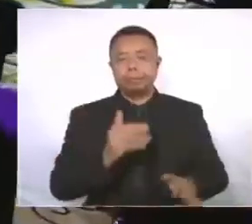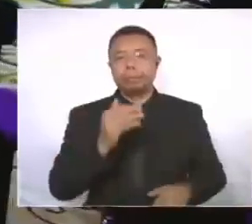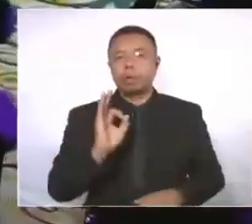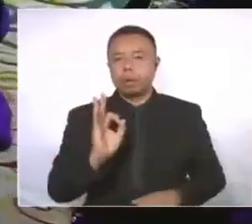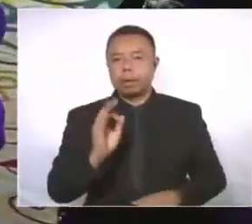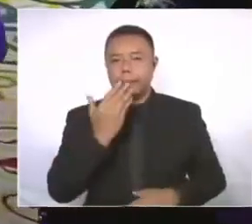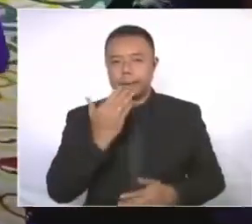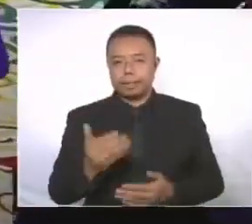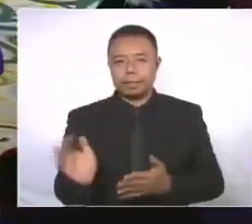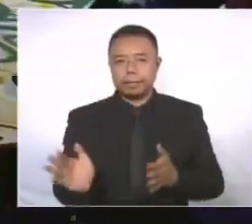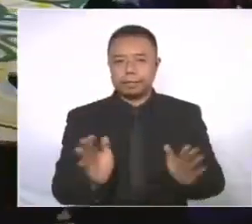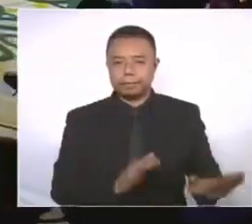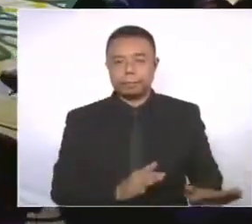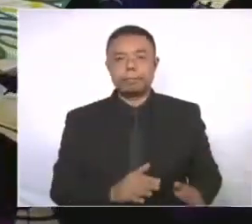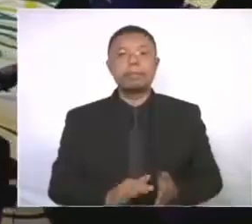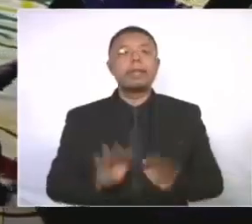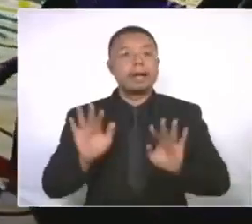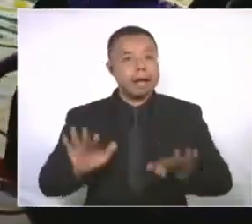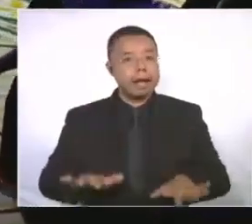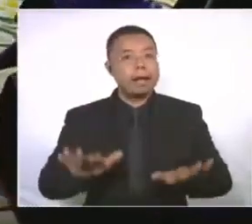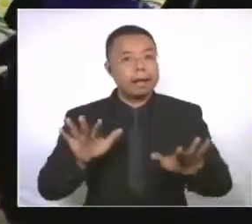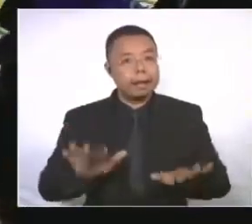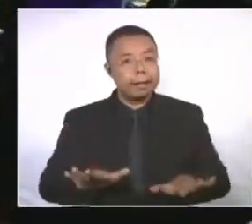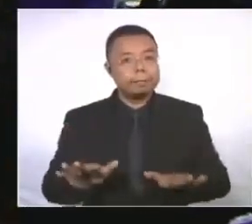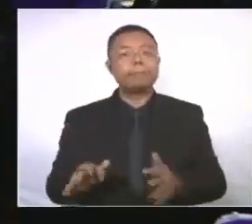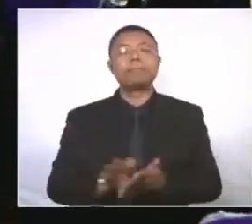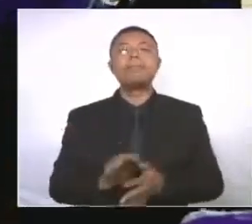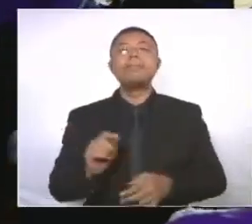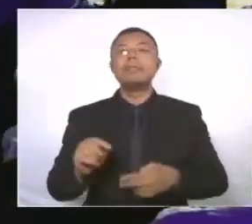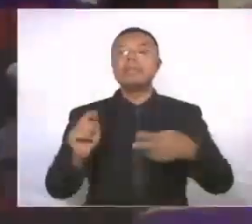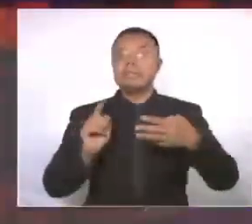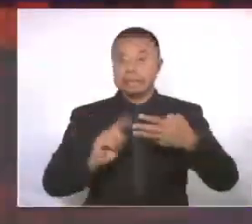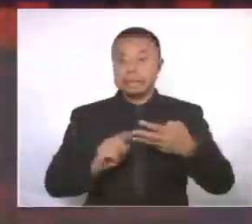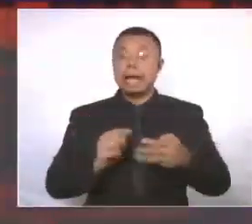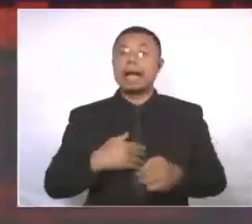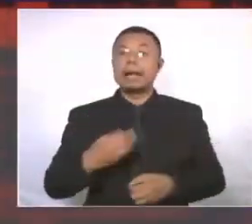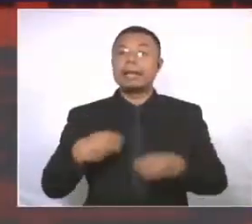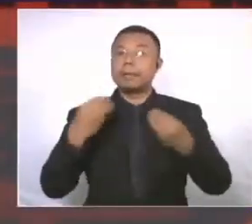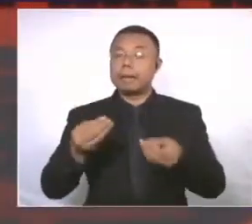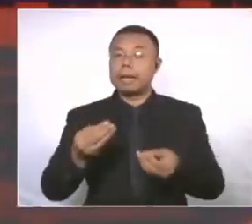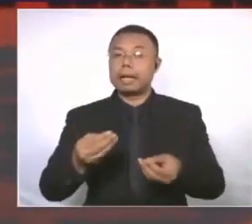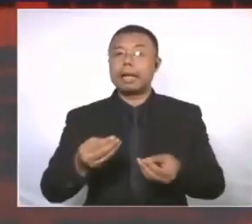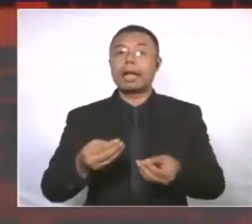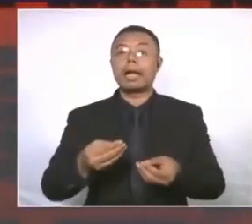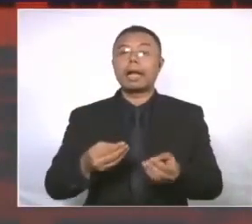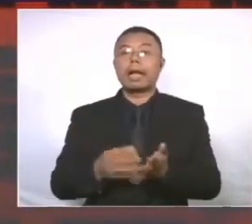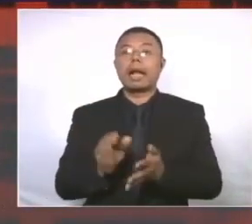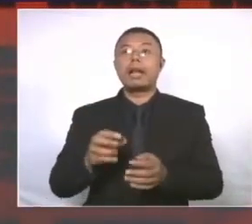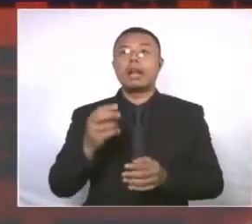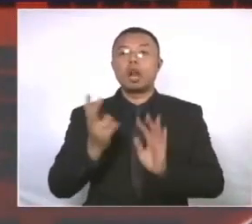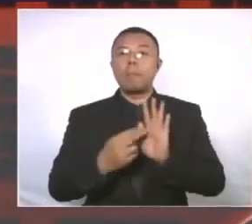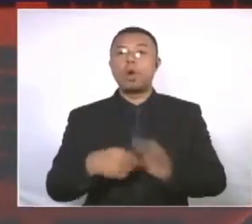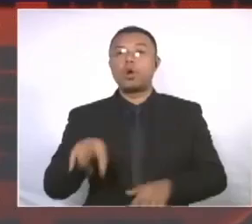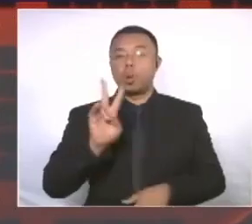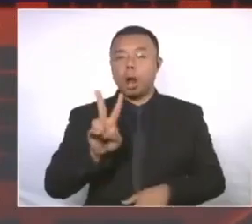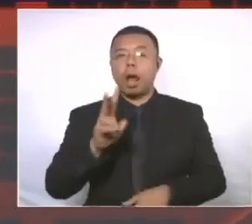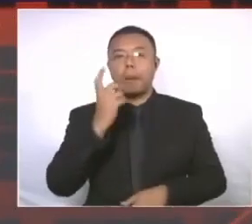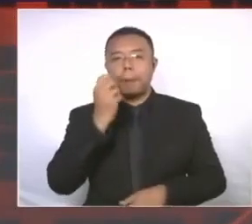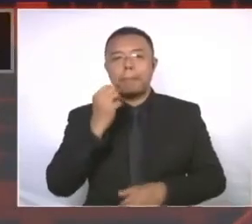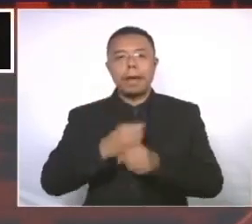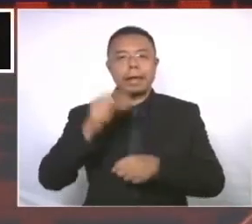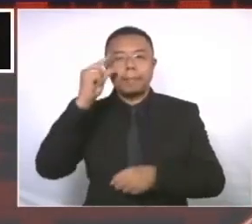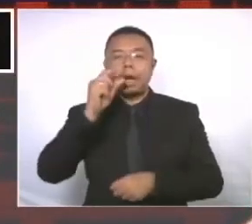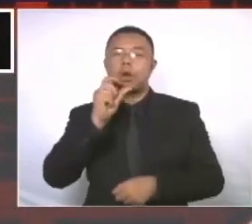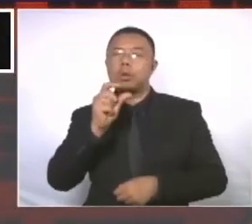baik Harap tenang selanjutnya kita akan beralih ke calon wakil presiden nomor urut 2 Bapak Gibran Raka bumingraka untuk